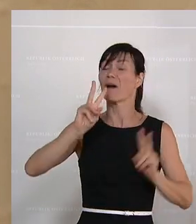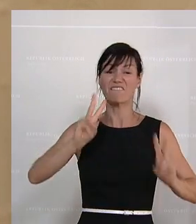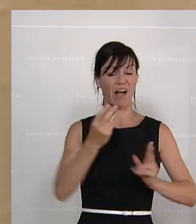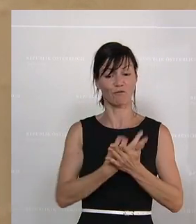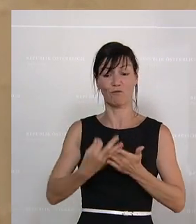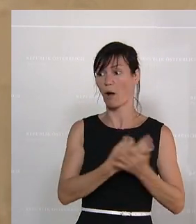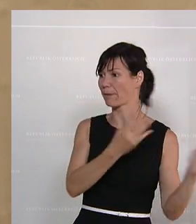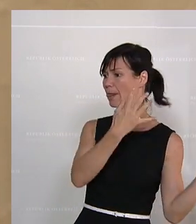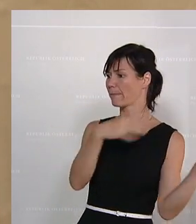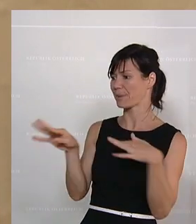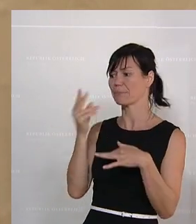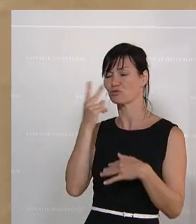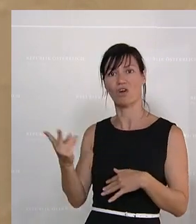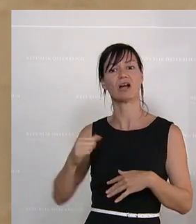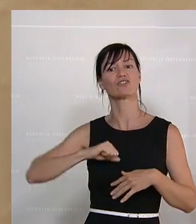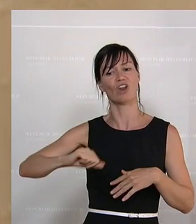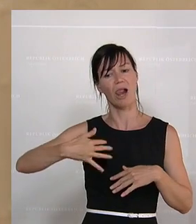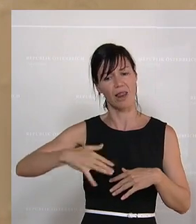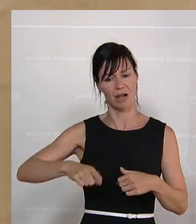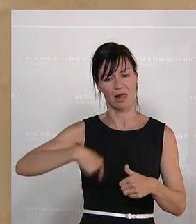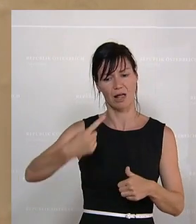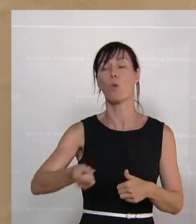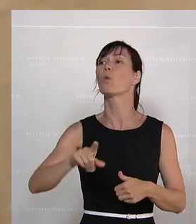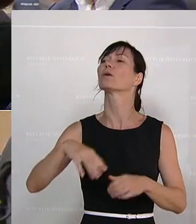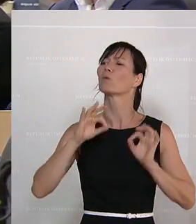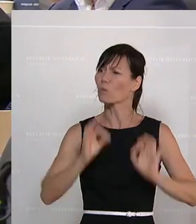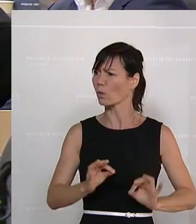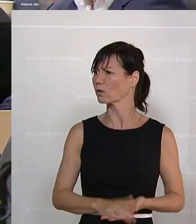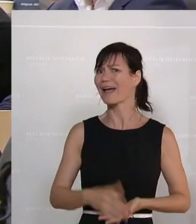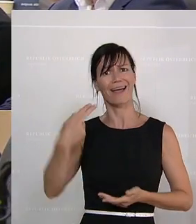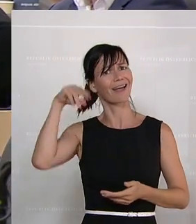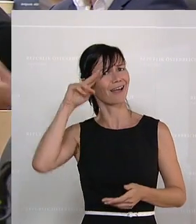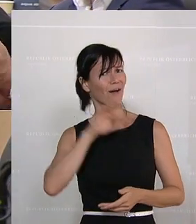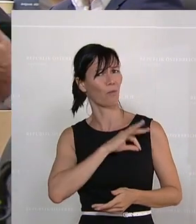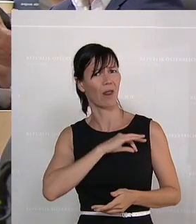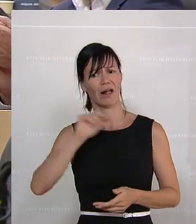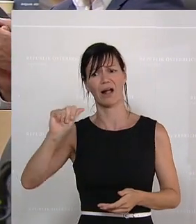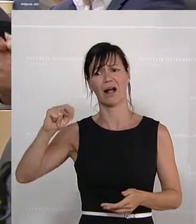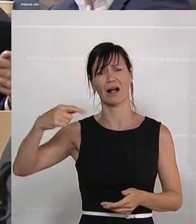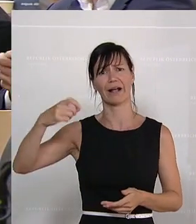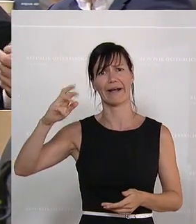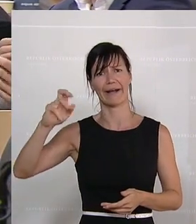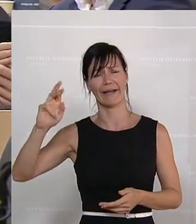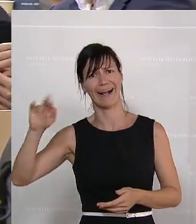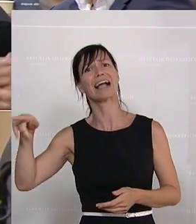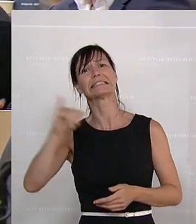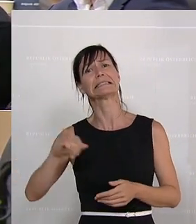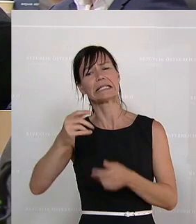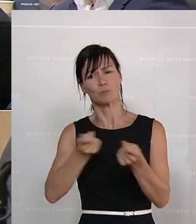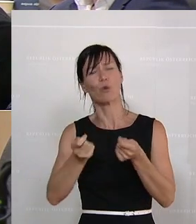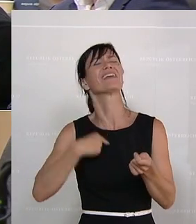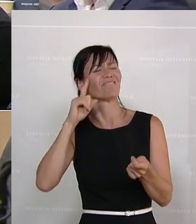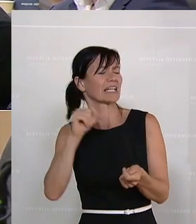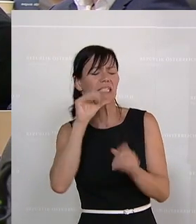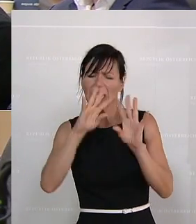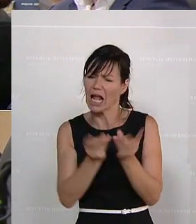weil sie einfach schnell sein und weiterhin gut seien und kollege angerer wenn man die zinspolitik ausschauen die war es dass nicht alles richtig ist oder